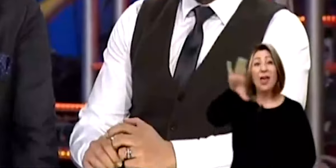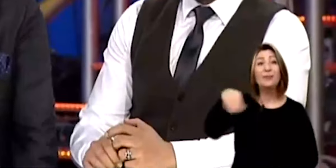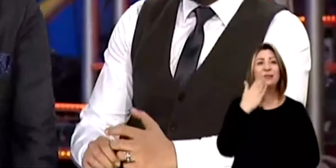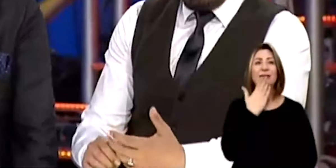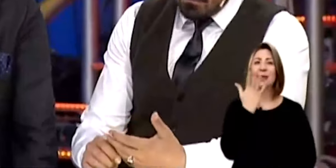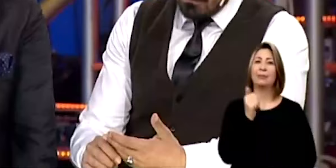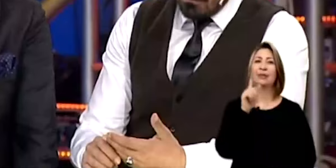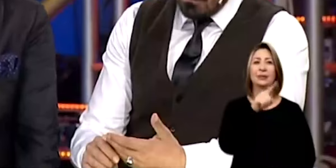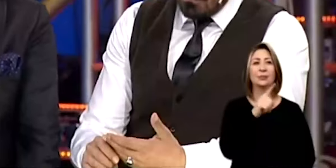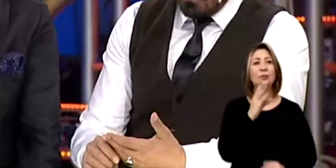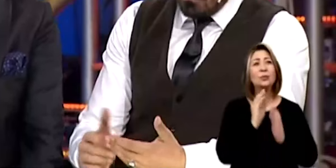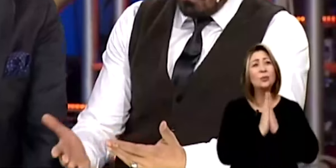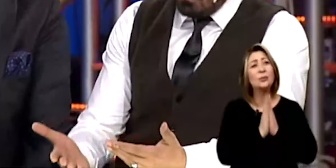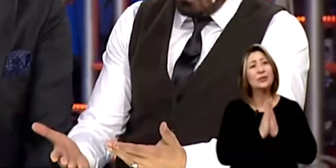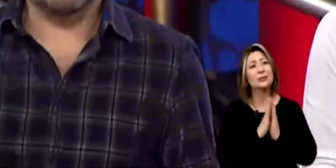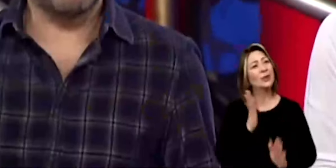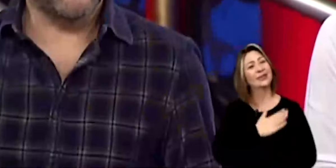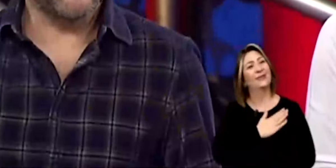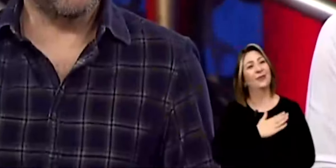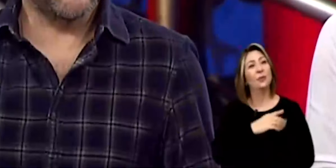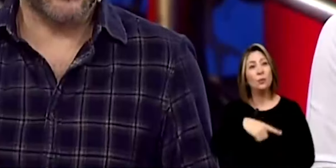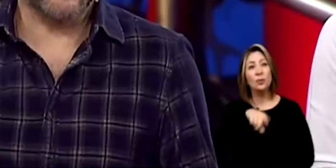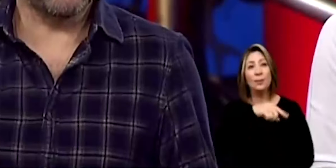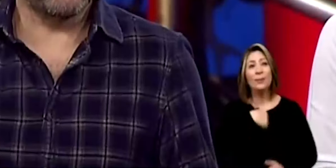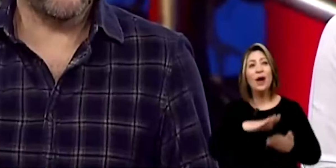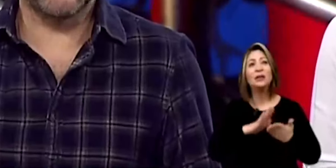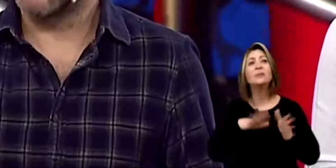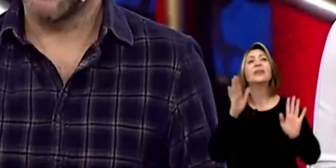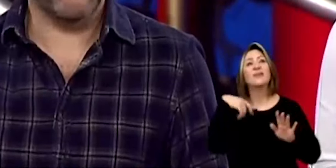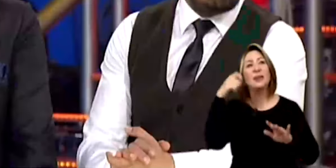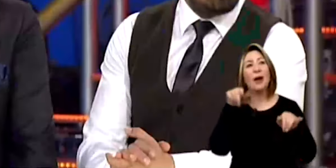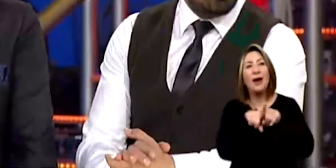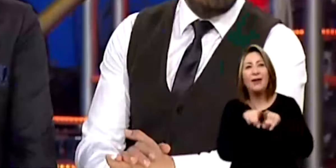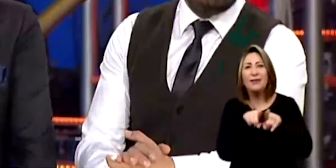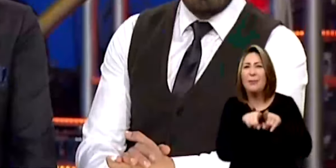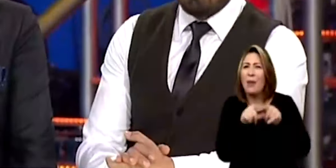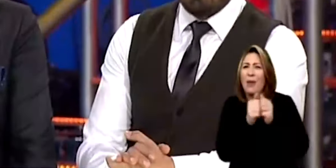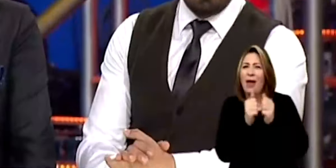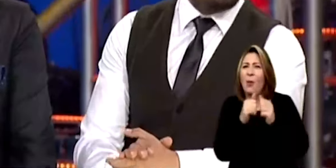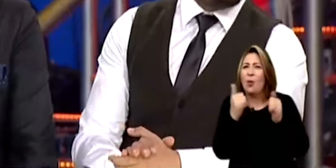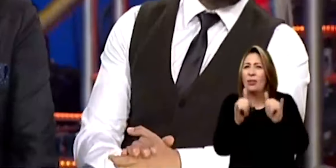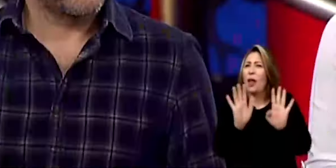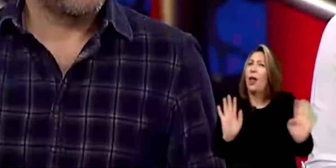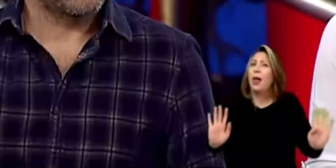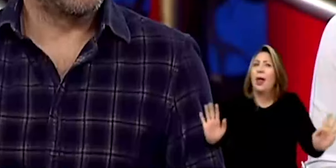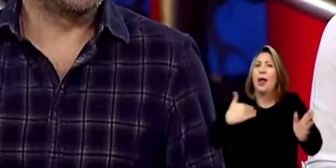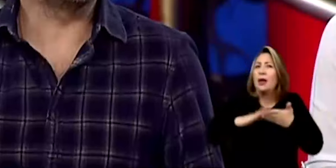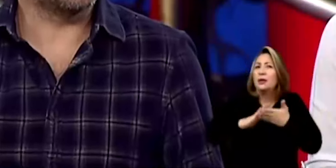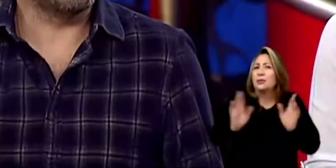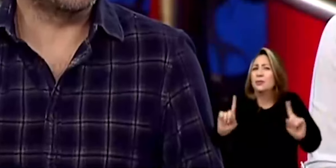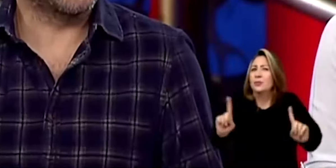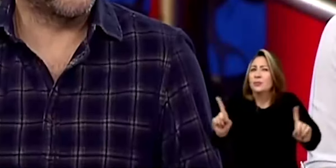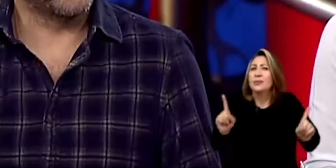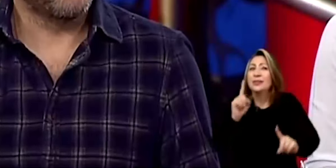ders almalısınız. Abi çok özür dilerim ama estağfurullah. Bunlar benim arkadaşım değil. Sadece aynı filmde oynadık ya. Ben ya sen radyoda da oynamamışsın ya.